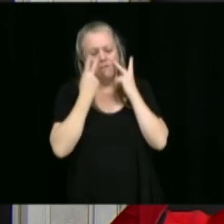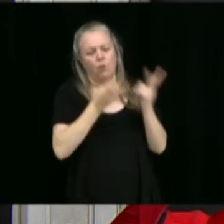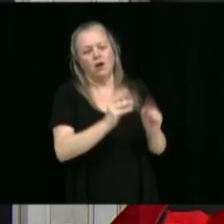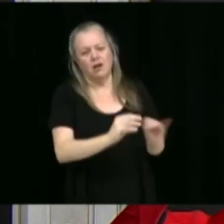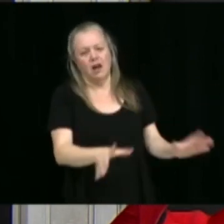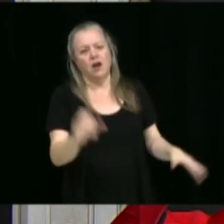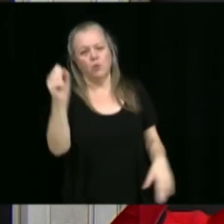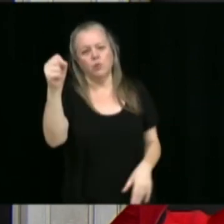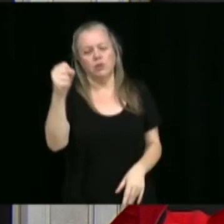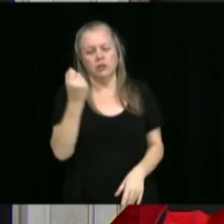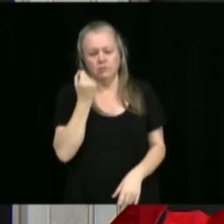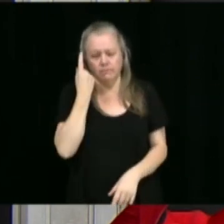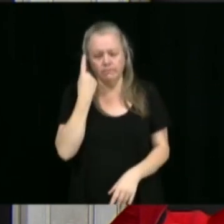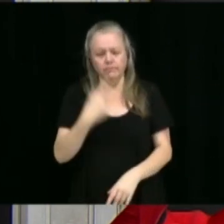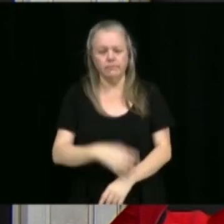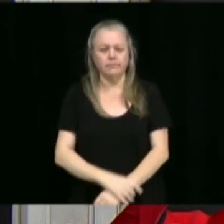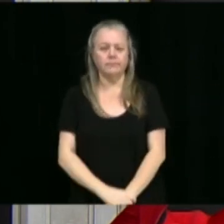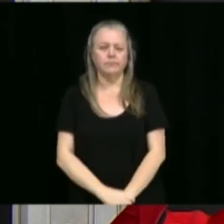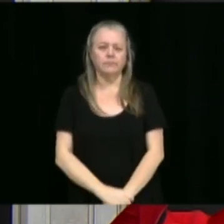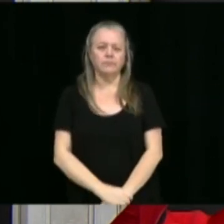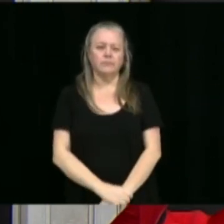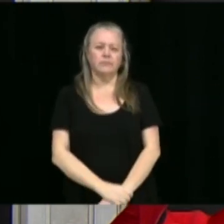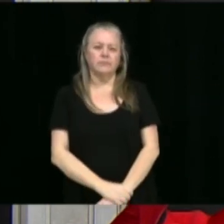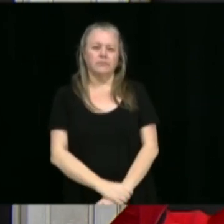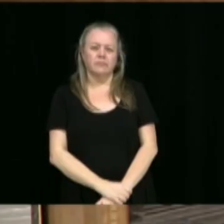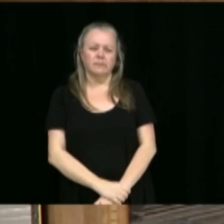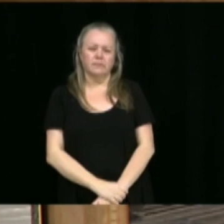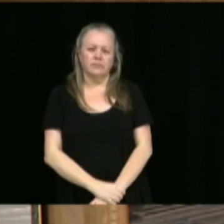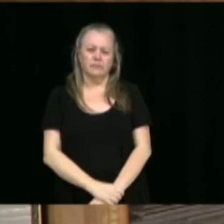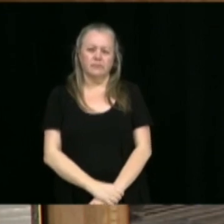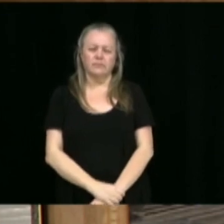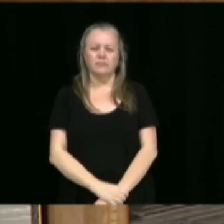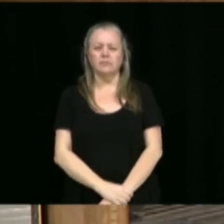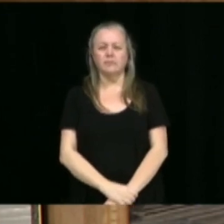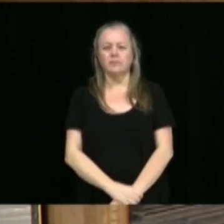donc on va faire la démarche. Merci.